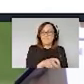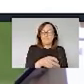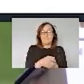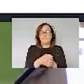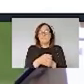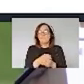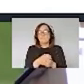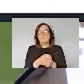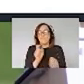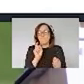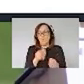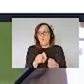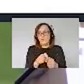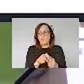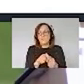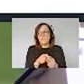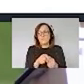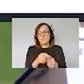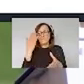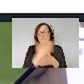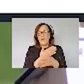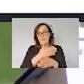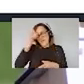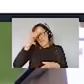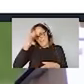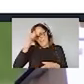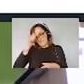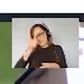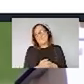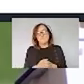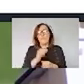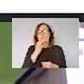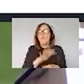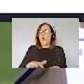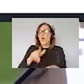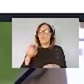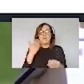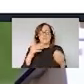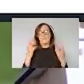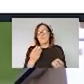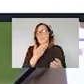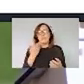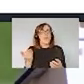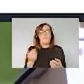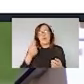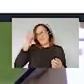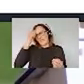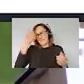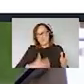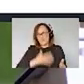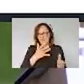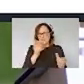możemy włączać, drodzy Państwo, fabrykę nazw, co jest przy młodzieży dość istotne, bo wtedy nie pojawiają nam się dziwne nazwy,